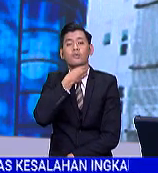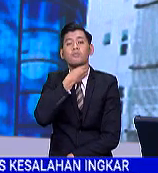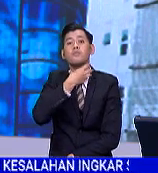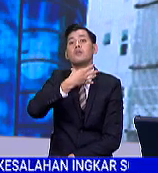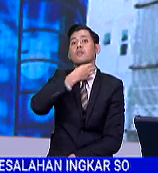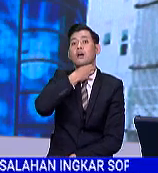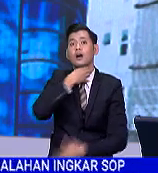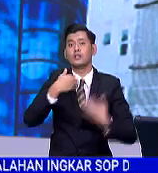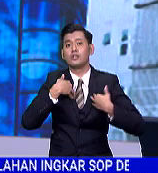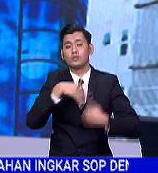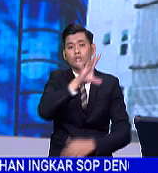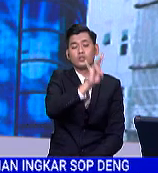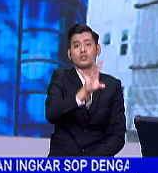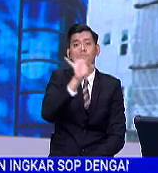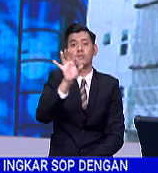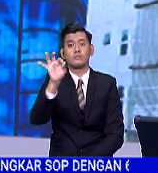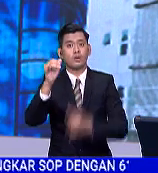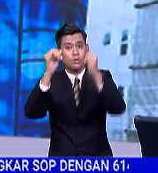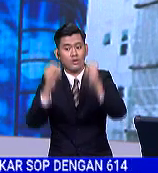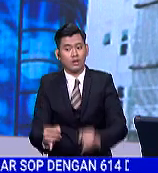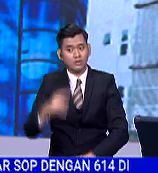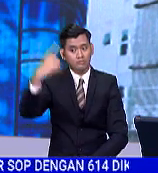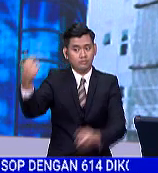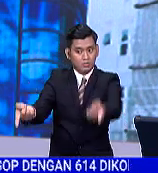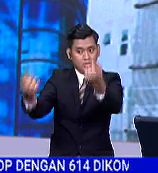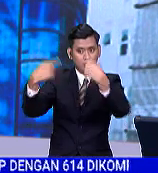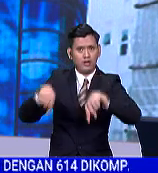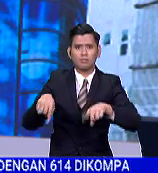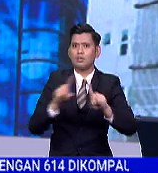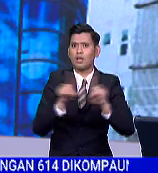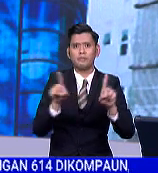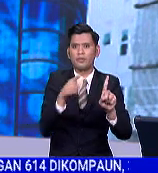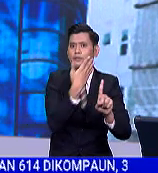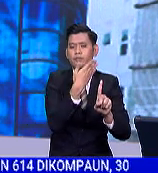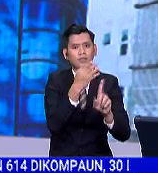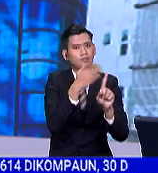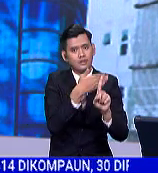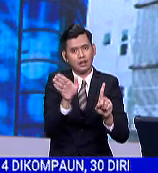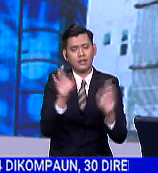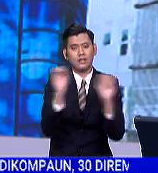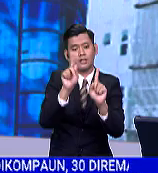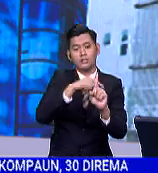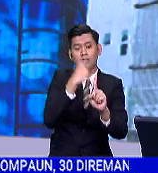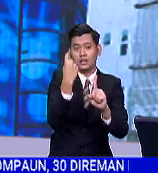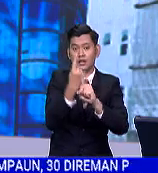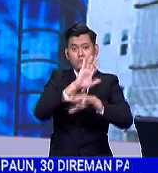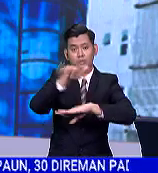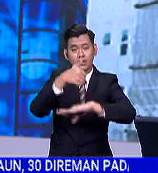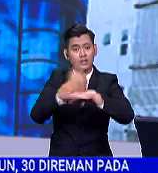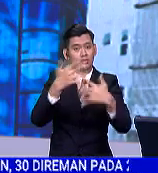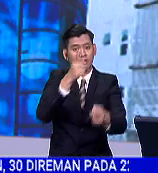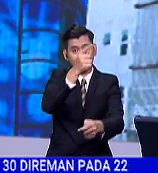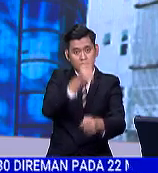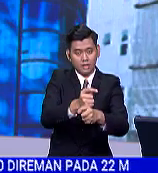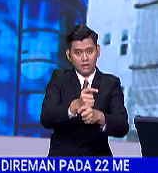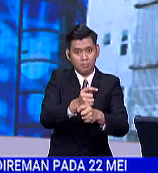kehadiran 799 individu yang gagal hadir pada tarikh janji temu ditetapkan aplikasi MySejahtera.